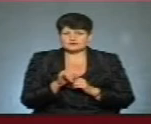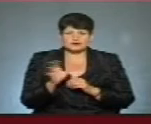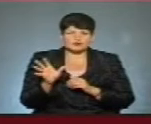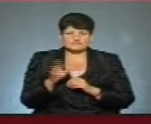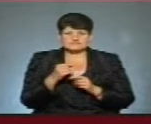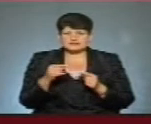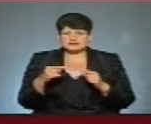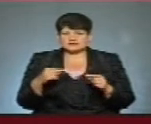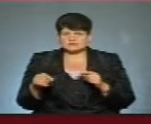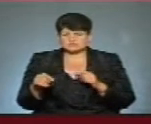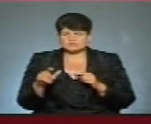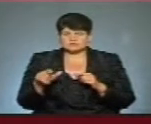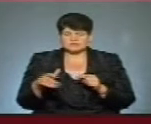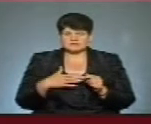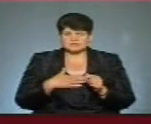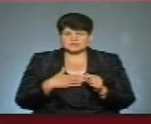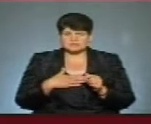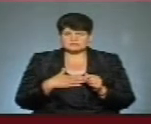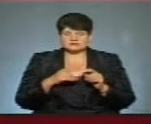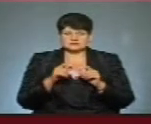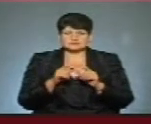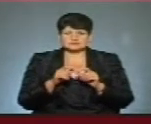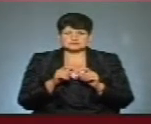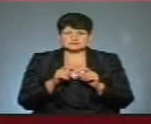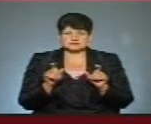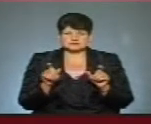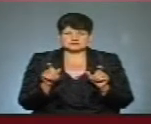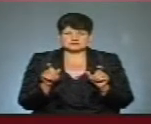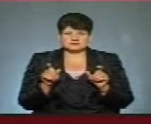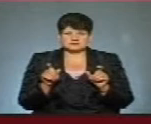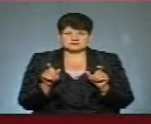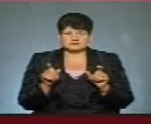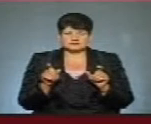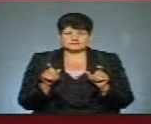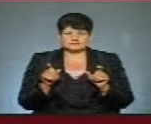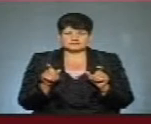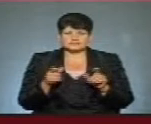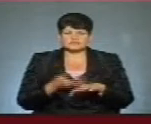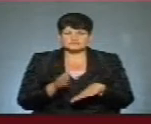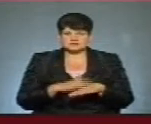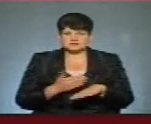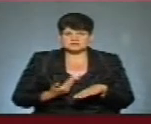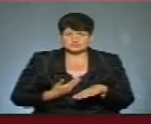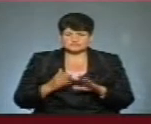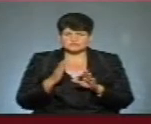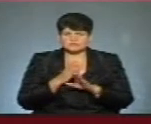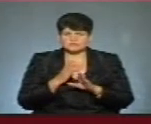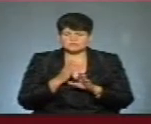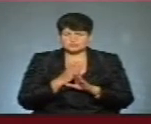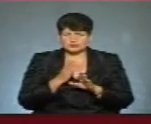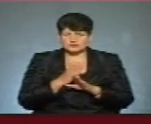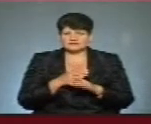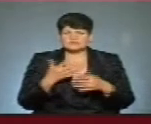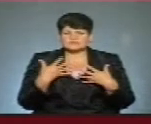всіх інших мешканців нашого, непроста життєва доля. Він втратив зв'язок